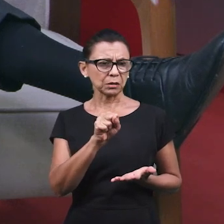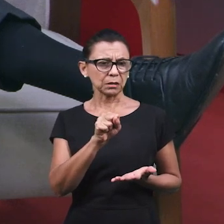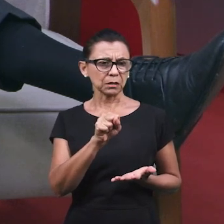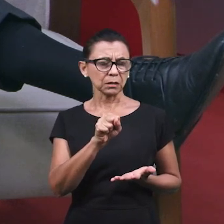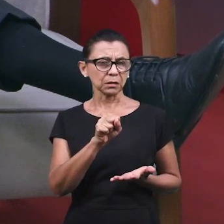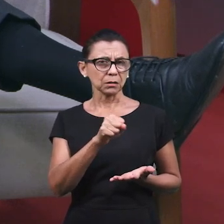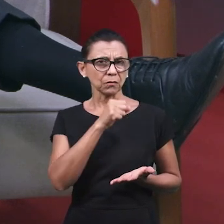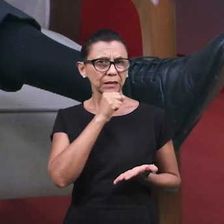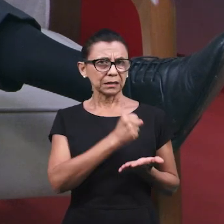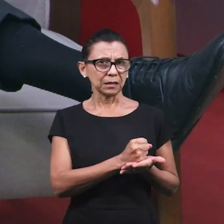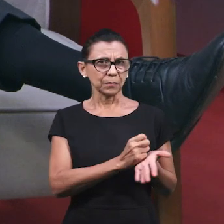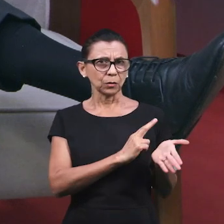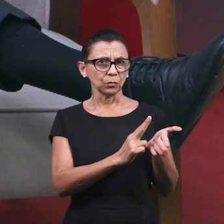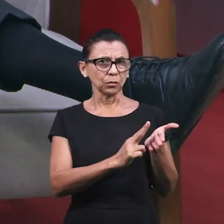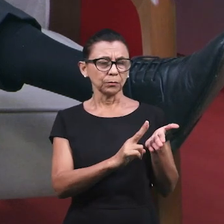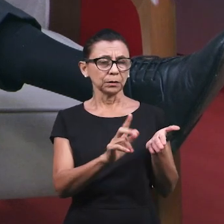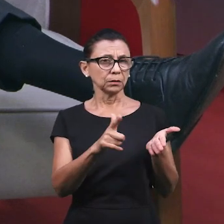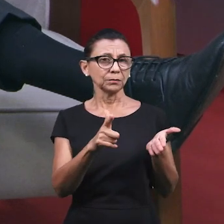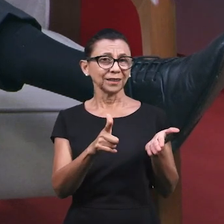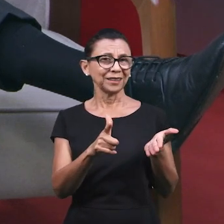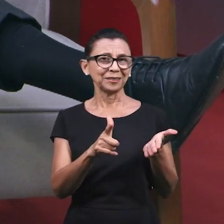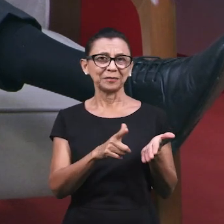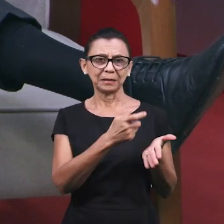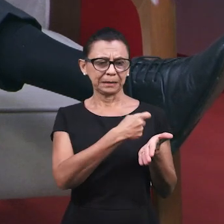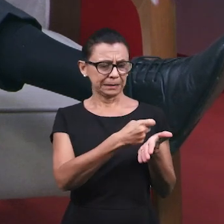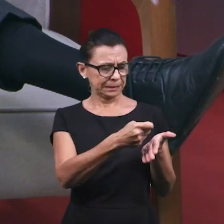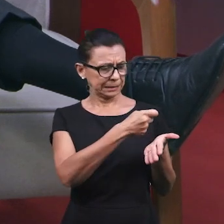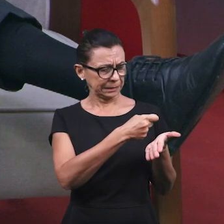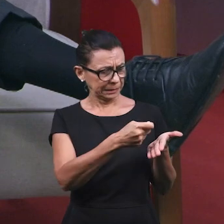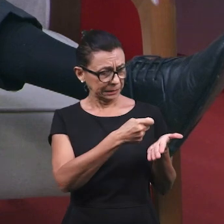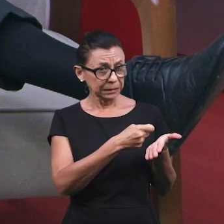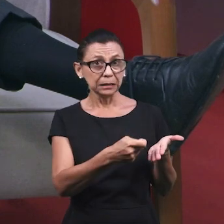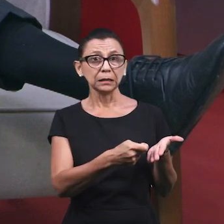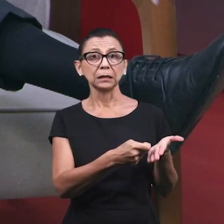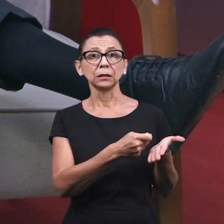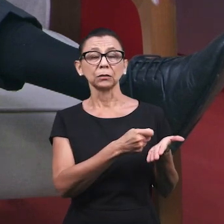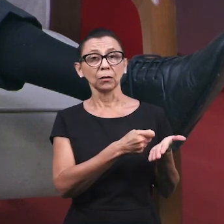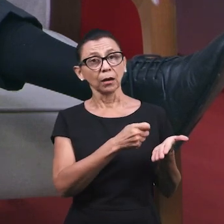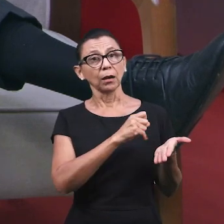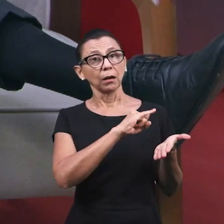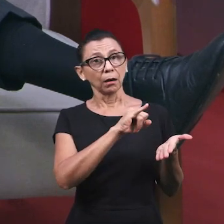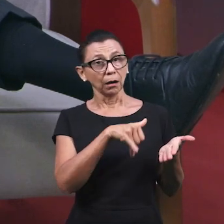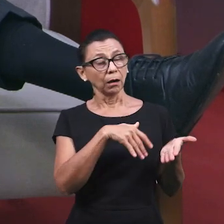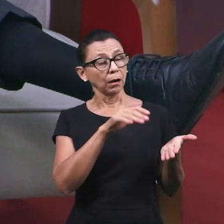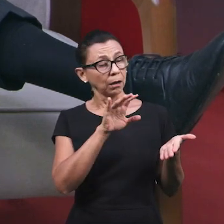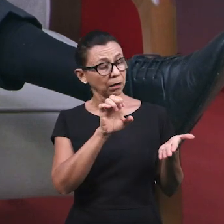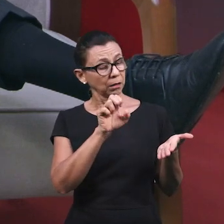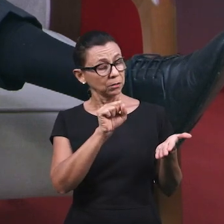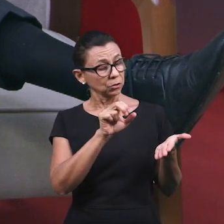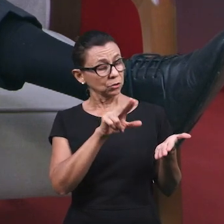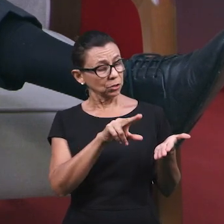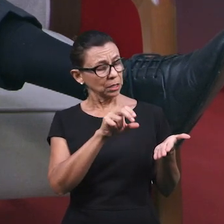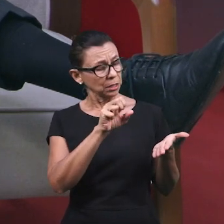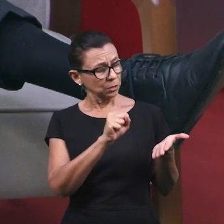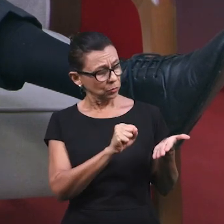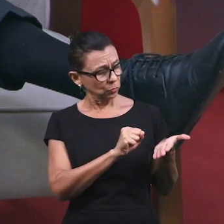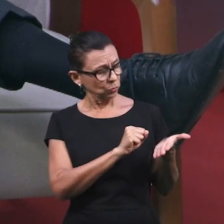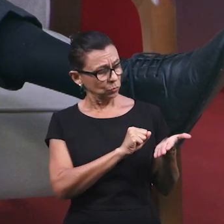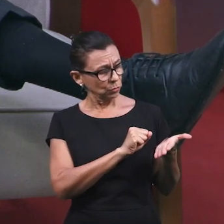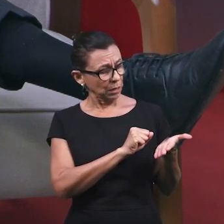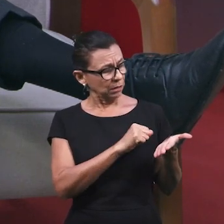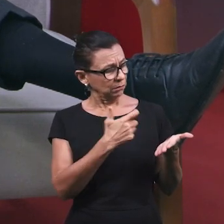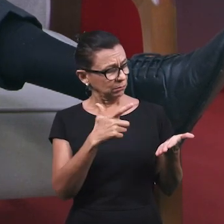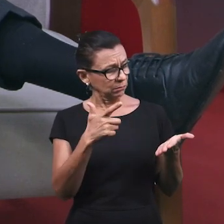Comme Serge a dit, que l'Ancien Testament, on ne trouve pas écrit le nom Jésus,